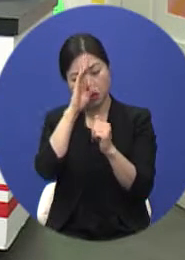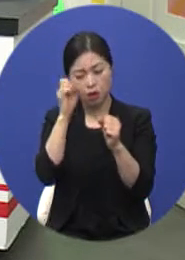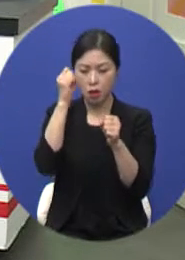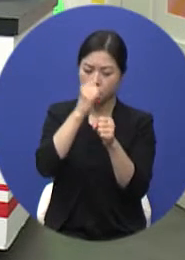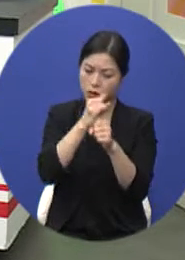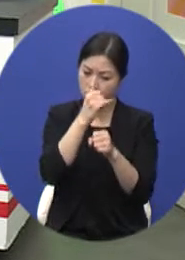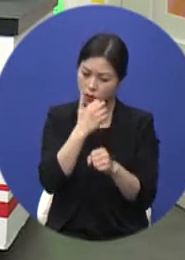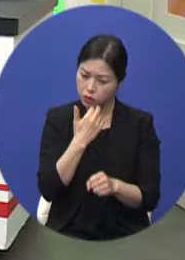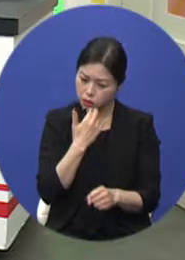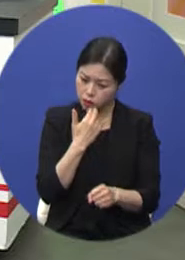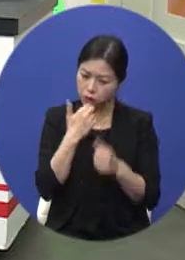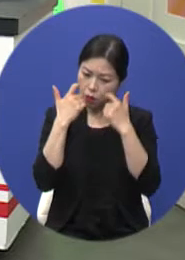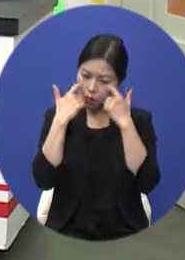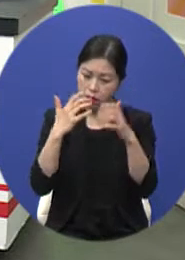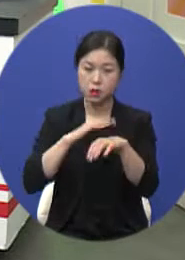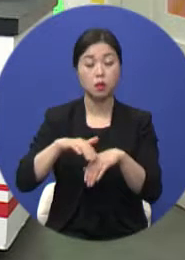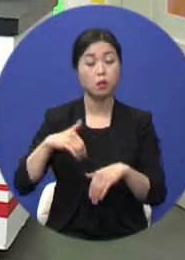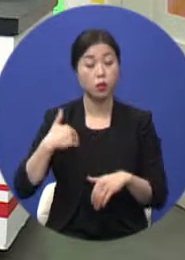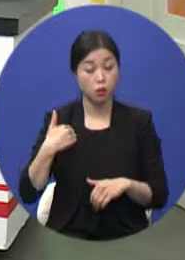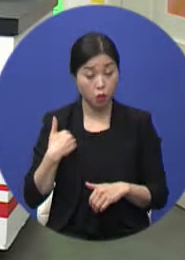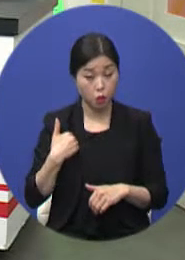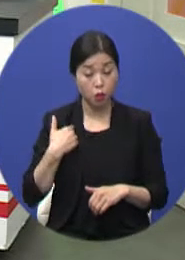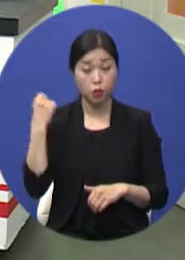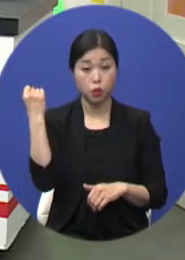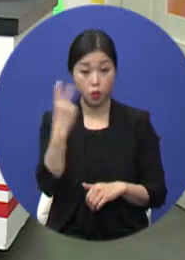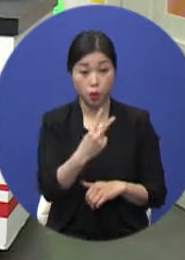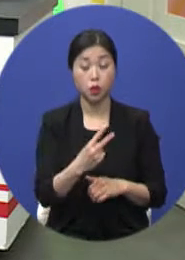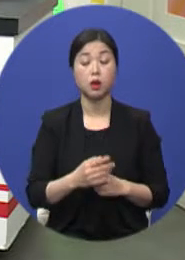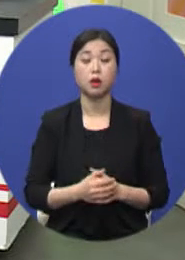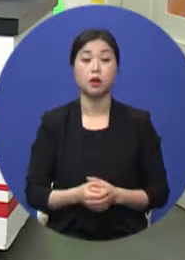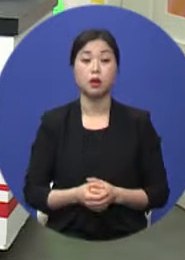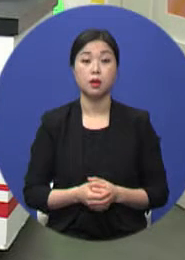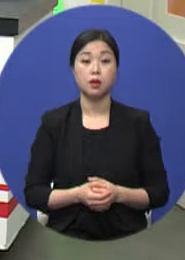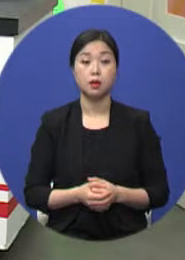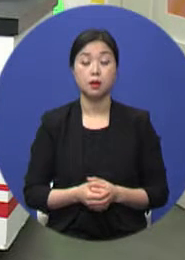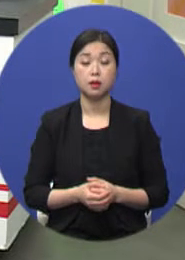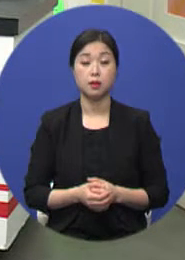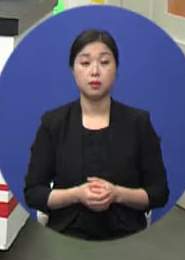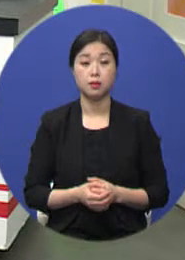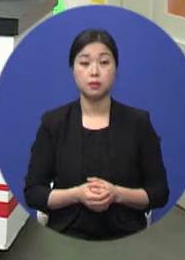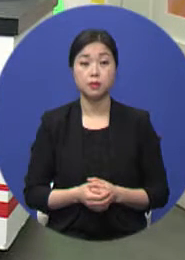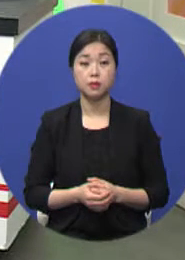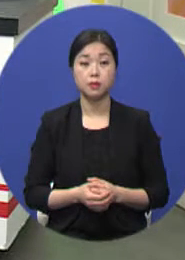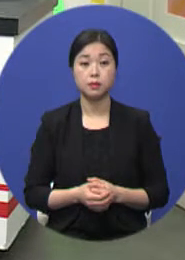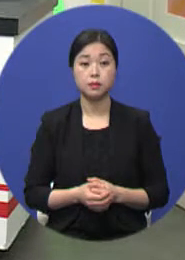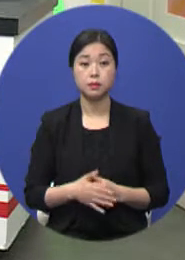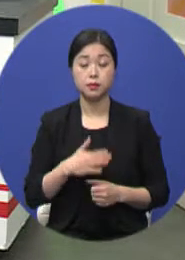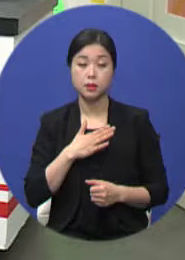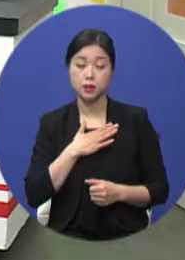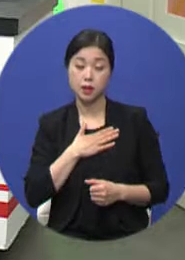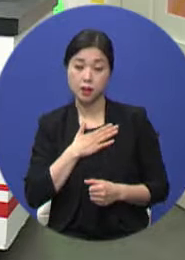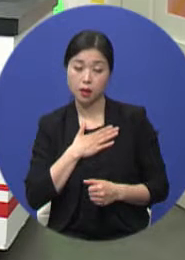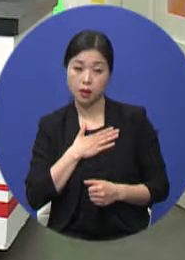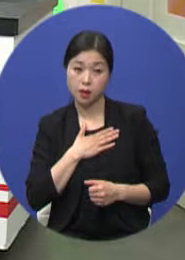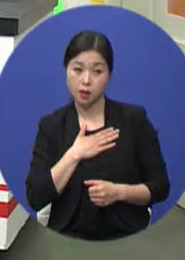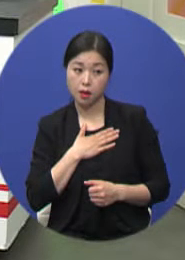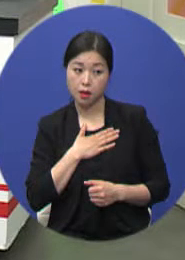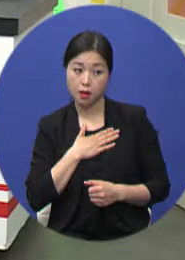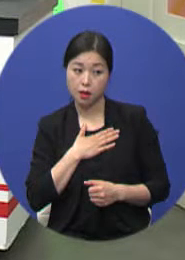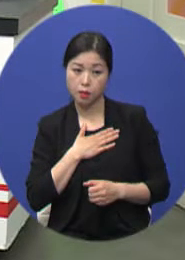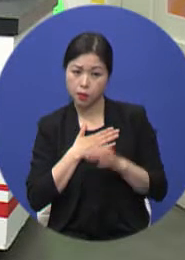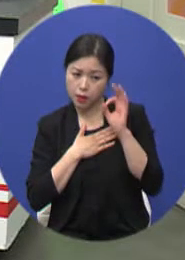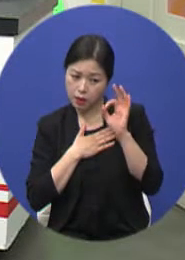모르겠고요. 또 지금 좀 저 제가 봤을 때는 술을 그냥 몰래 몰래